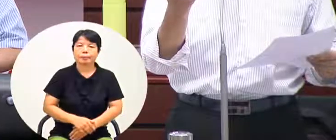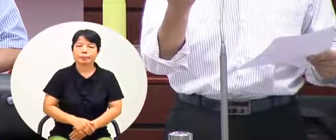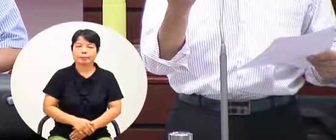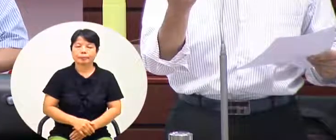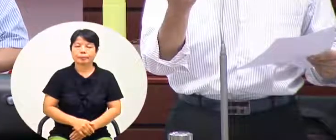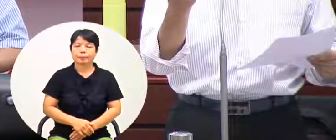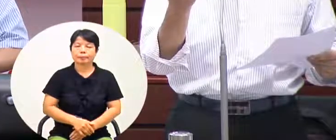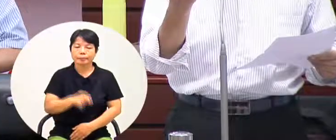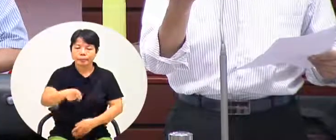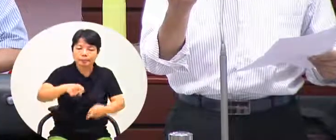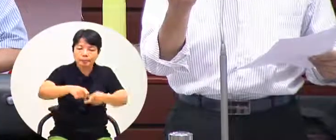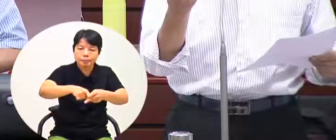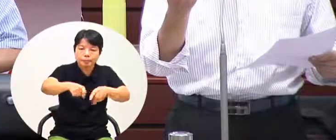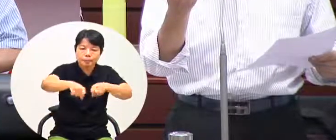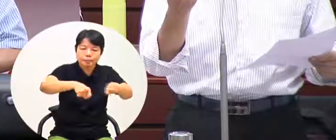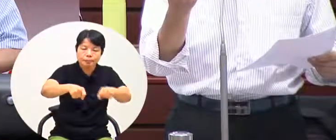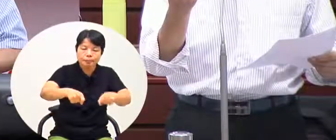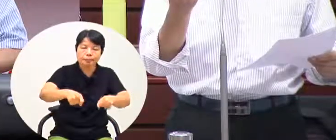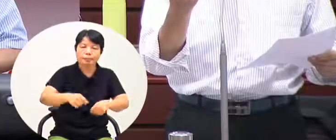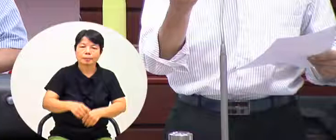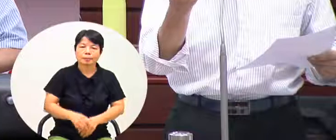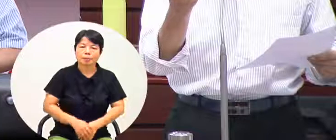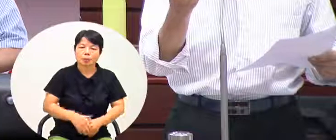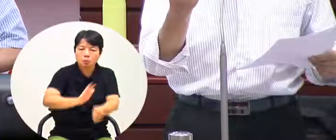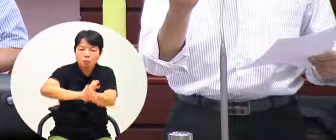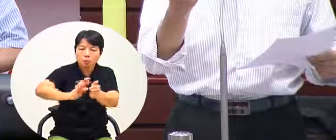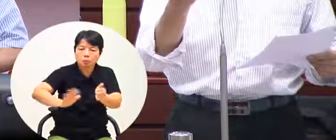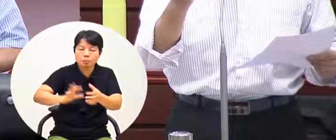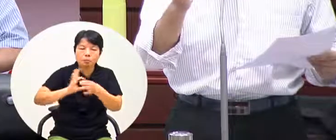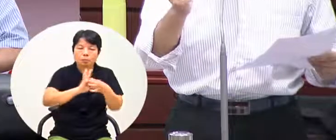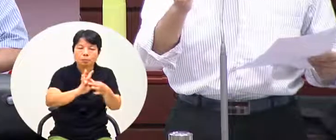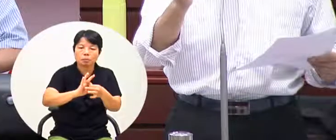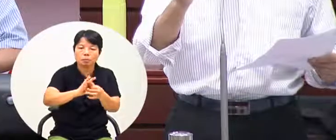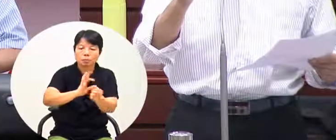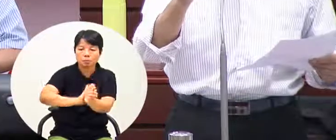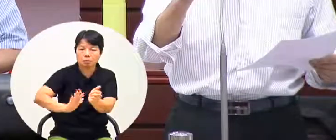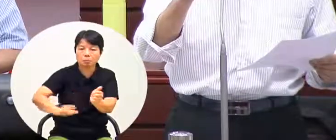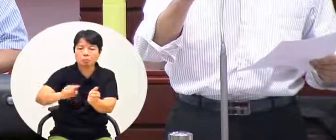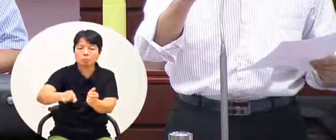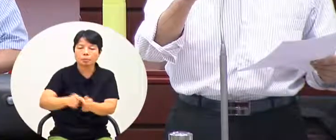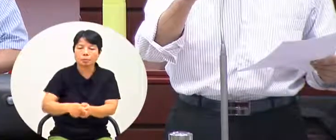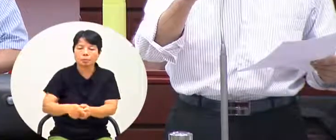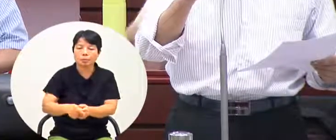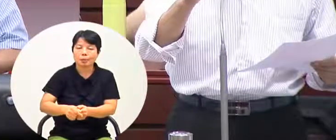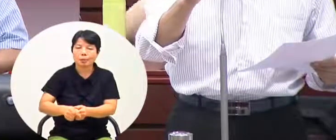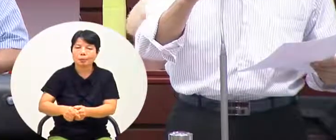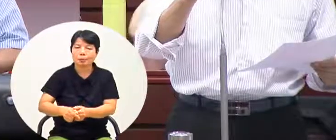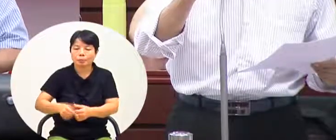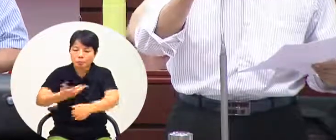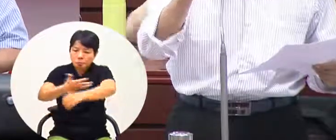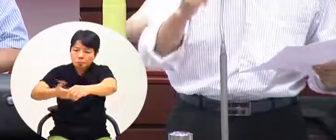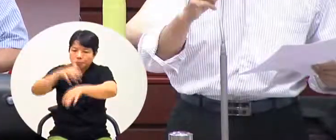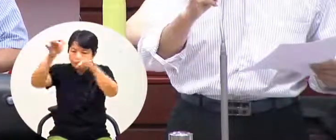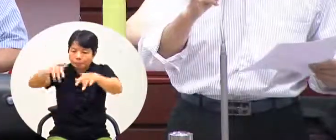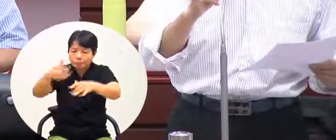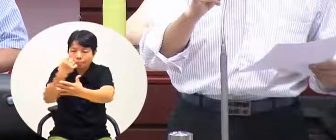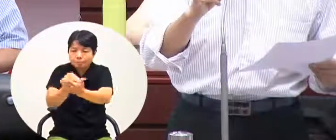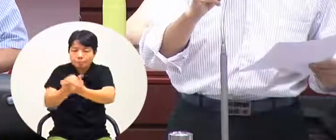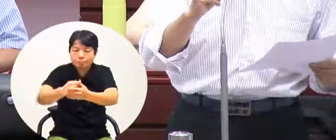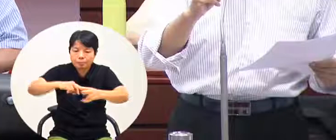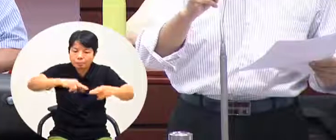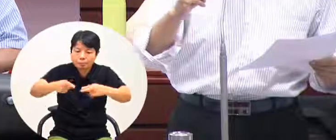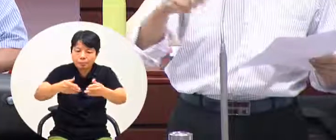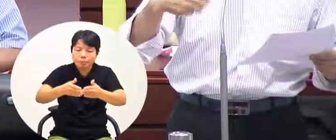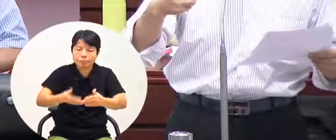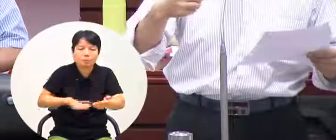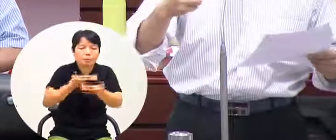分有看一下的自洪池的一个变更，所以我爱个提的迄个环评还要再让它做